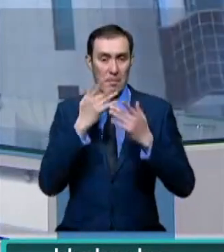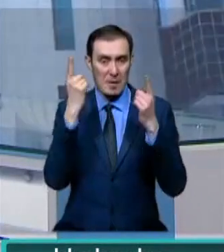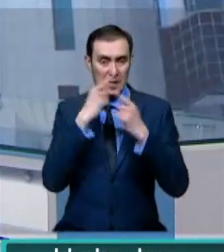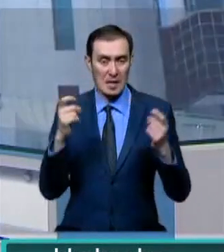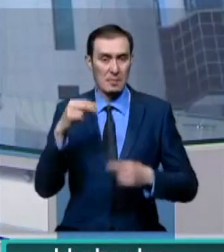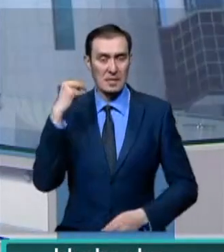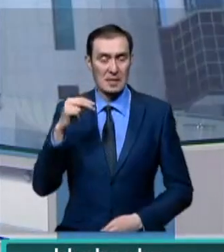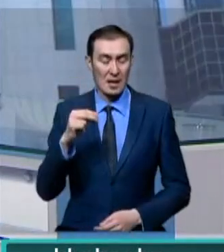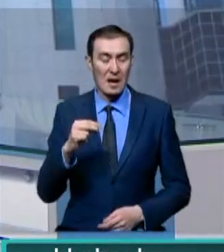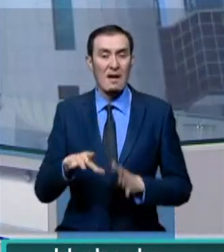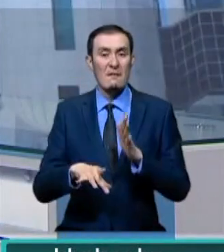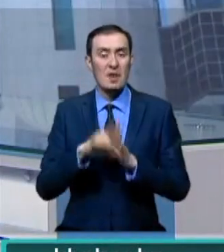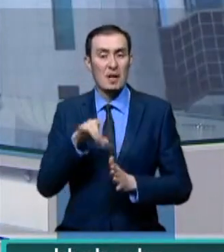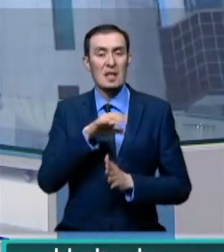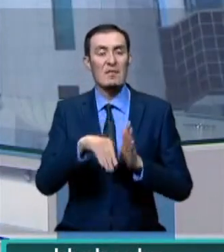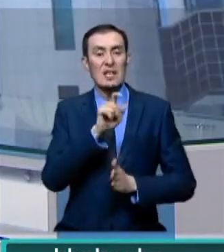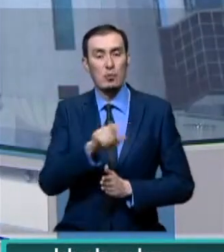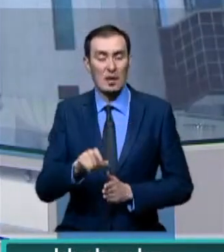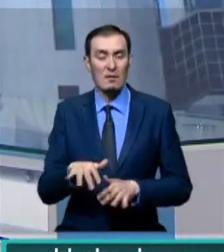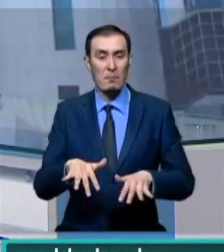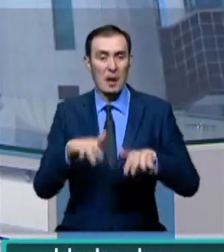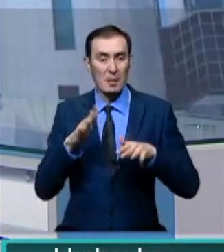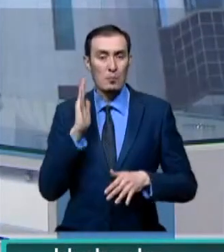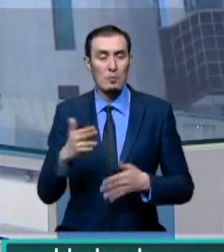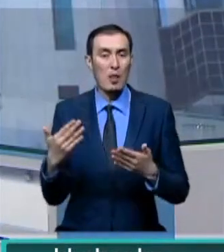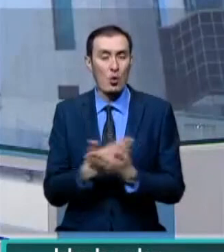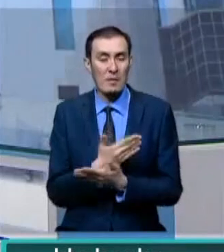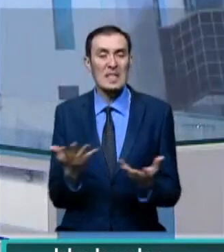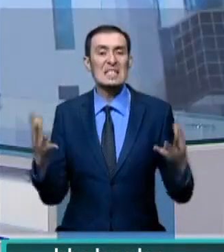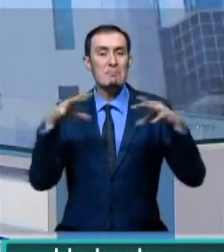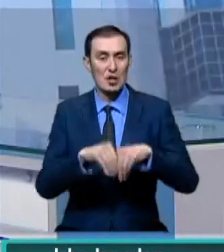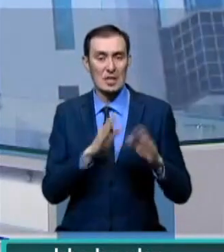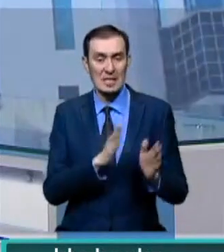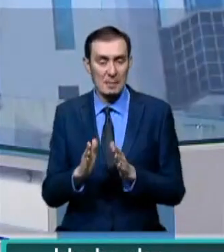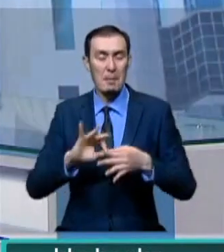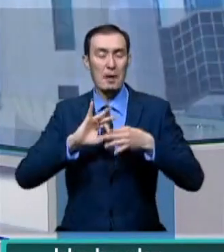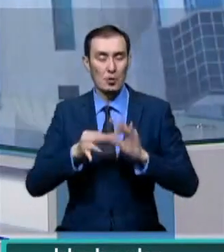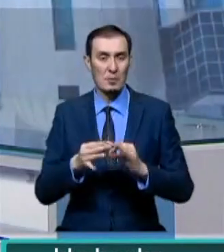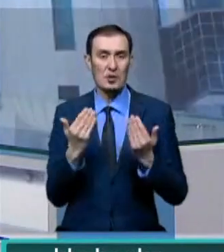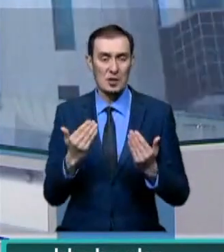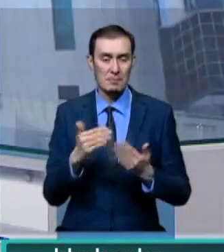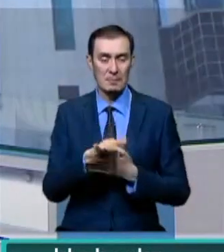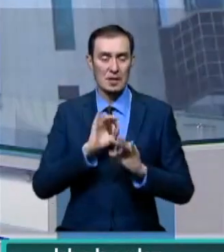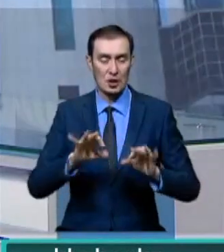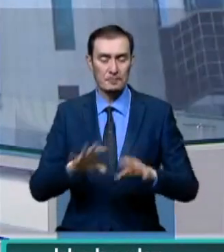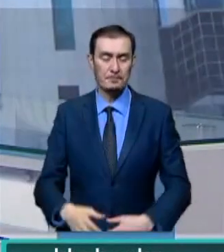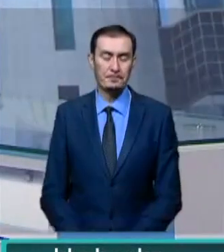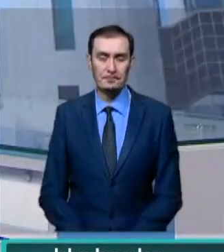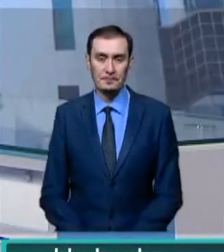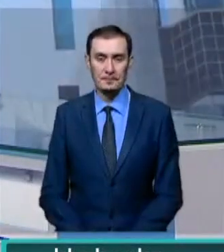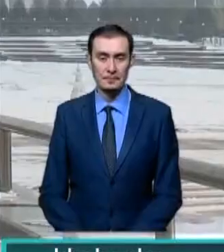послания президента. Выбирать депутатов в парламент теперь планируют по новой смешанной системе. С подробностями Тимур Казагулов.